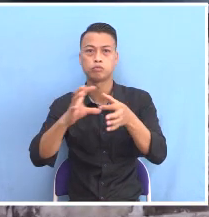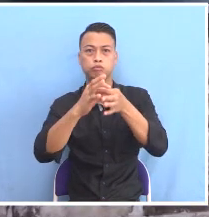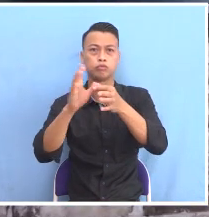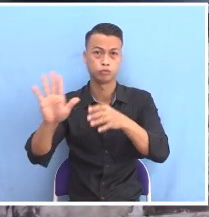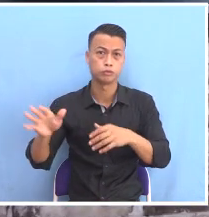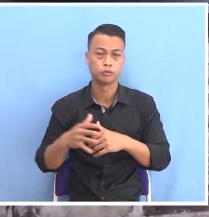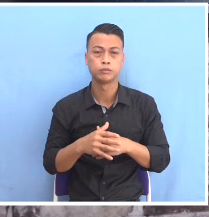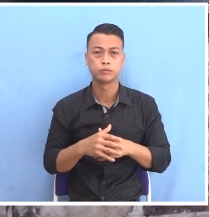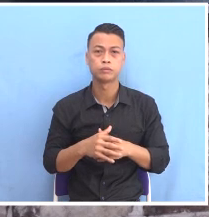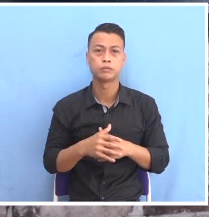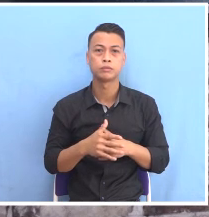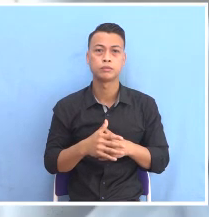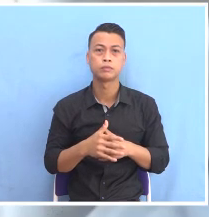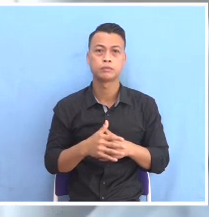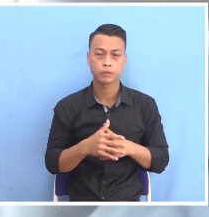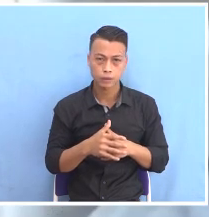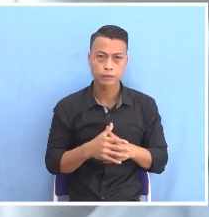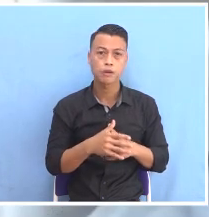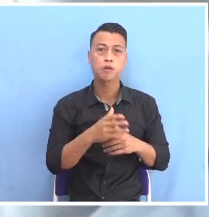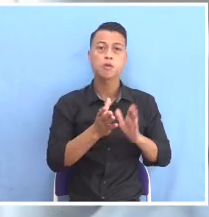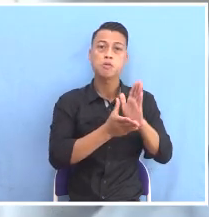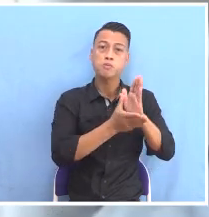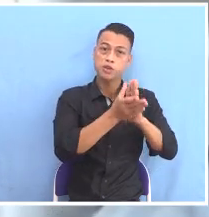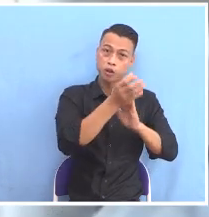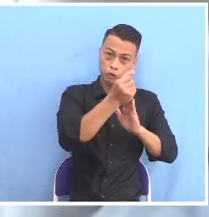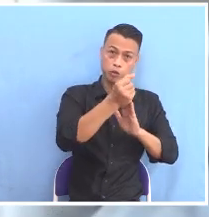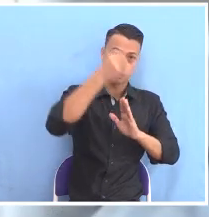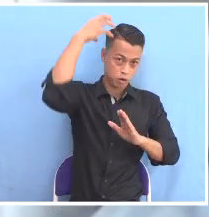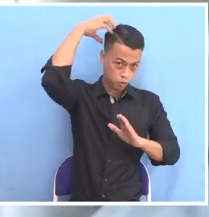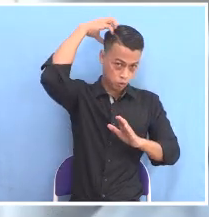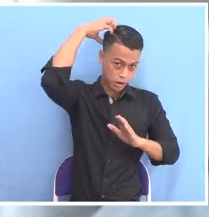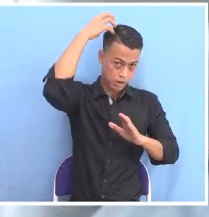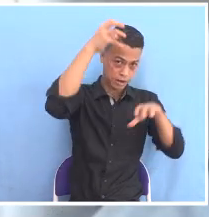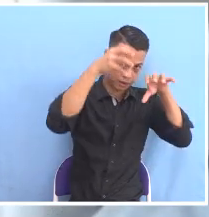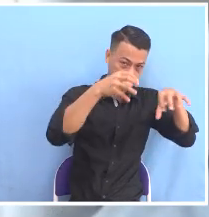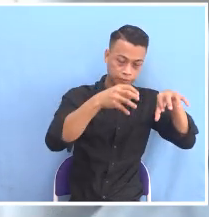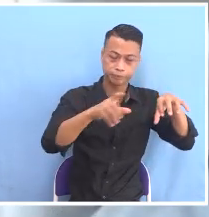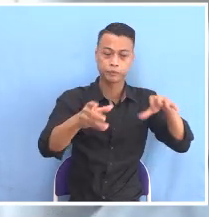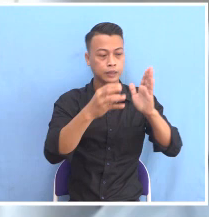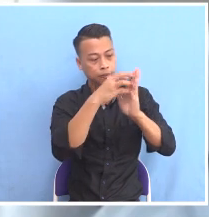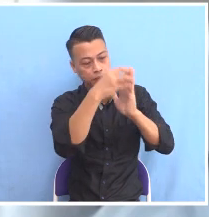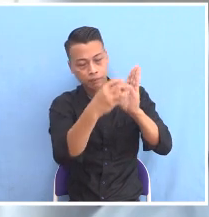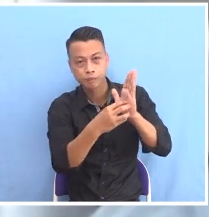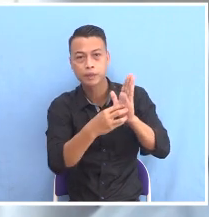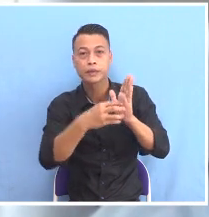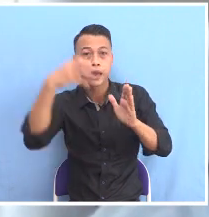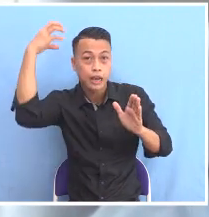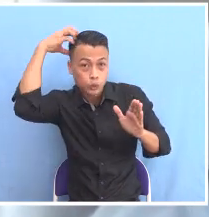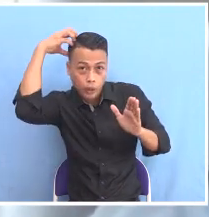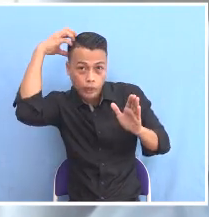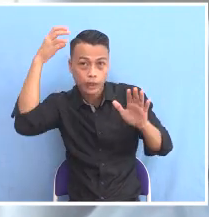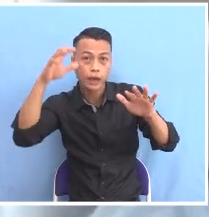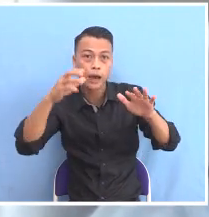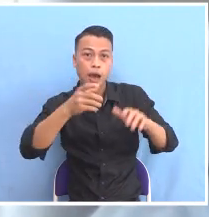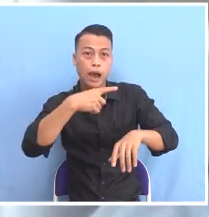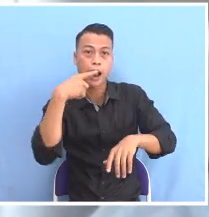ဆက်ပြီးတော့ကျွန်တော်တို့စဉ်းစားဖို့လိုတာပြည်ထောင်စုနဲ့ပြည်နယ်ကြားမှာအာဏာခွဲဝေရေးပထမအနေနဲ့စဉ်းစားဖို့လိုတယ်အဲ့ဒါကို